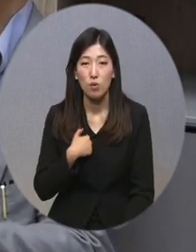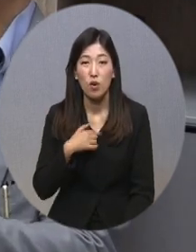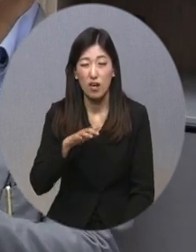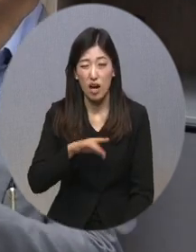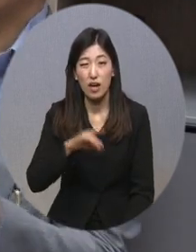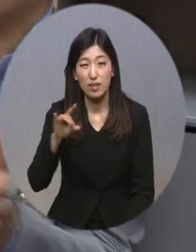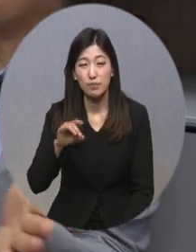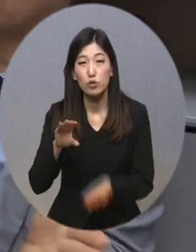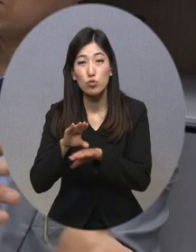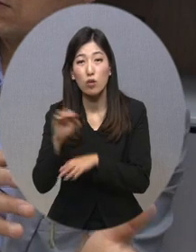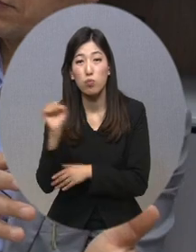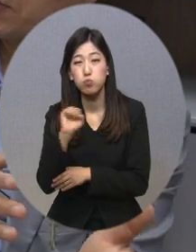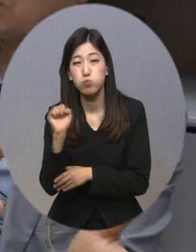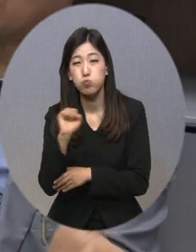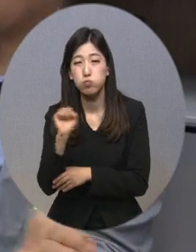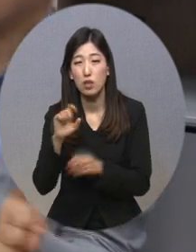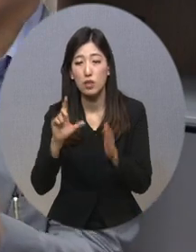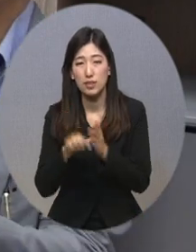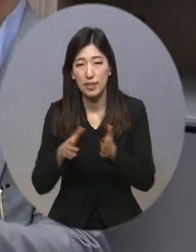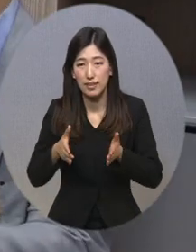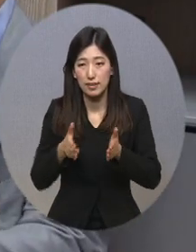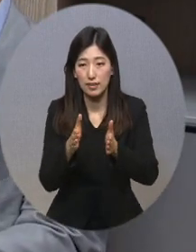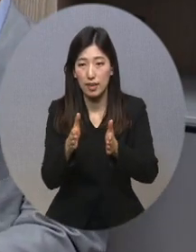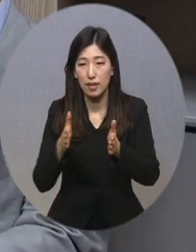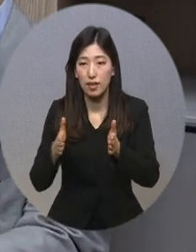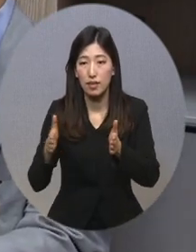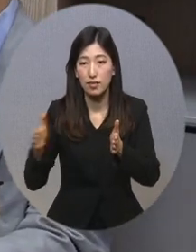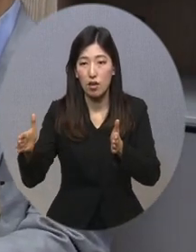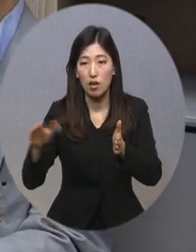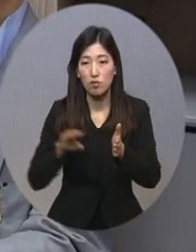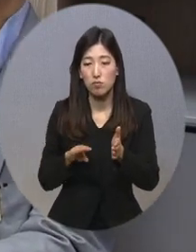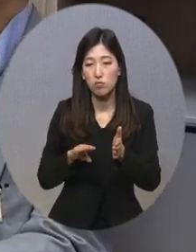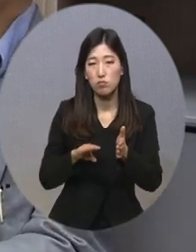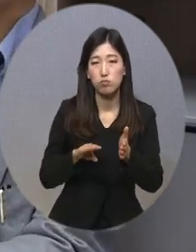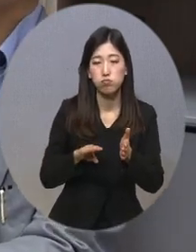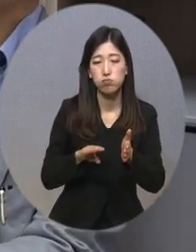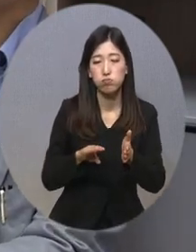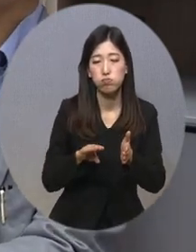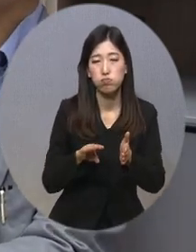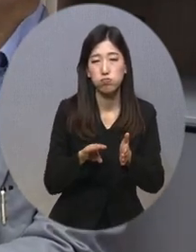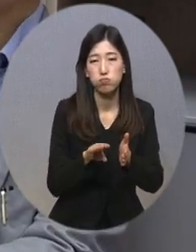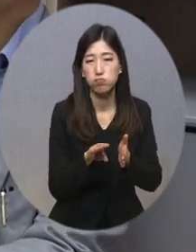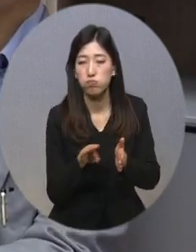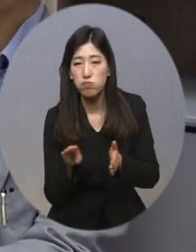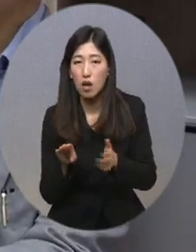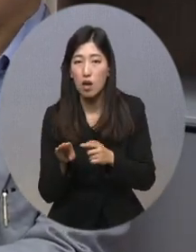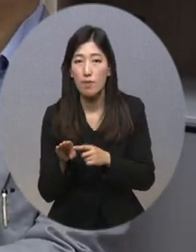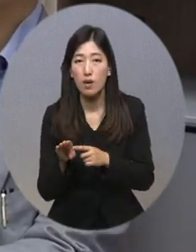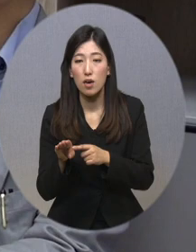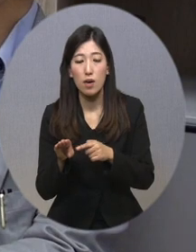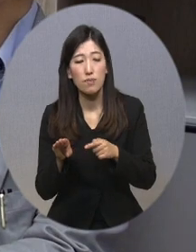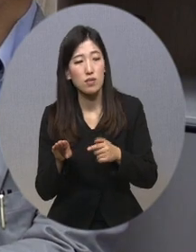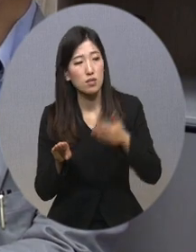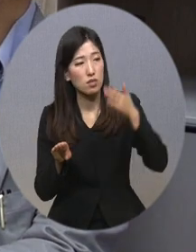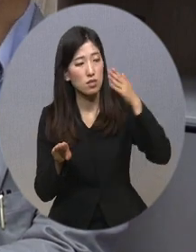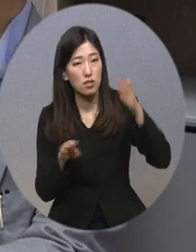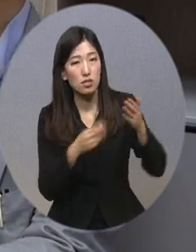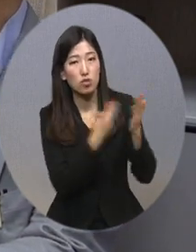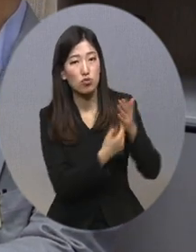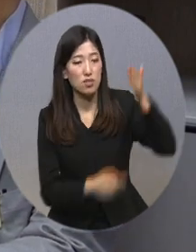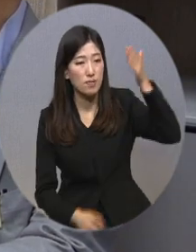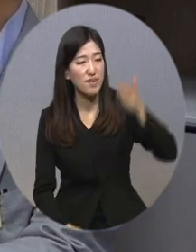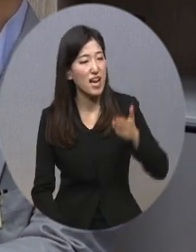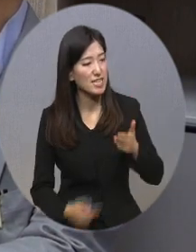때문에 차선을 변경할 때 보면 갑자기 창문 열고 욕조개를 확 하고 가는 분들을 봐요.